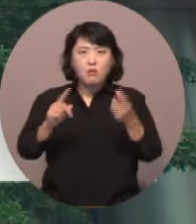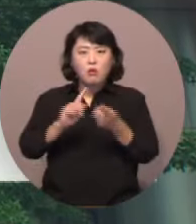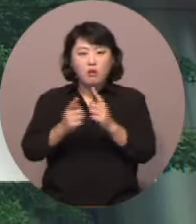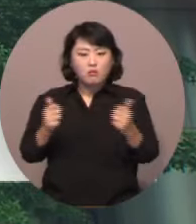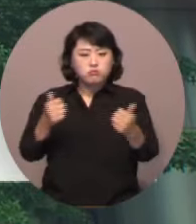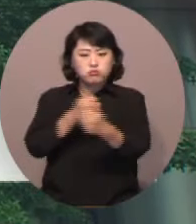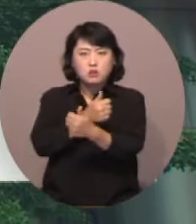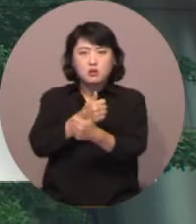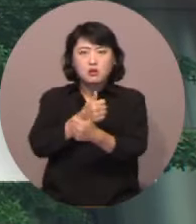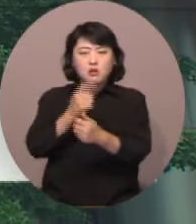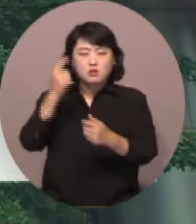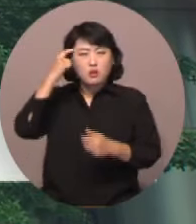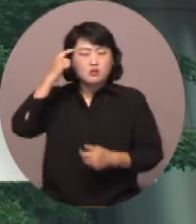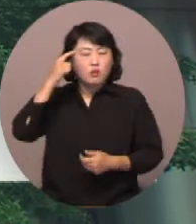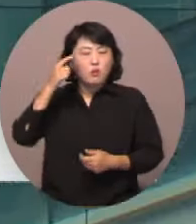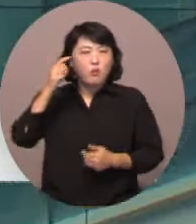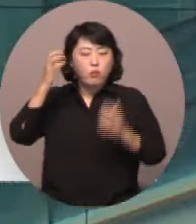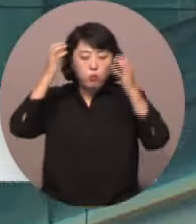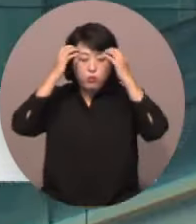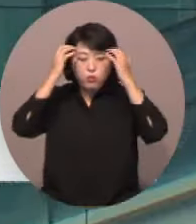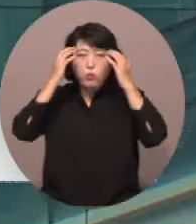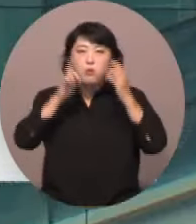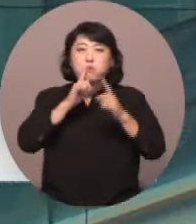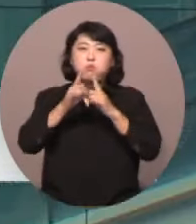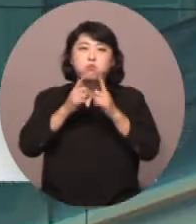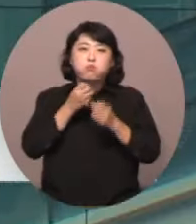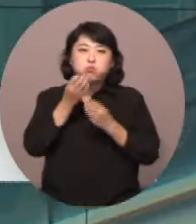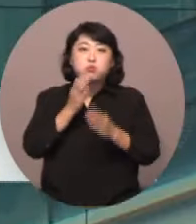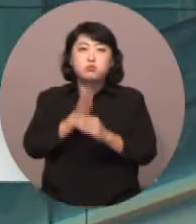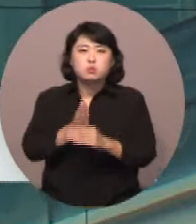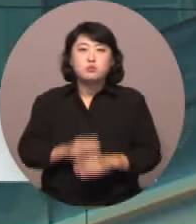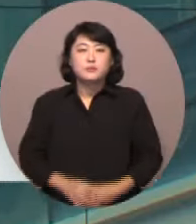정신적 고통을 호소하고 있는데요. 김성국 기자의 보도입니다.